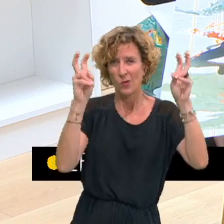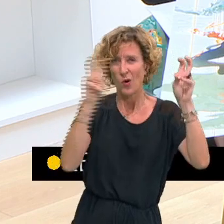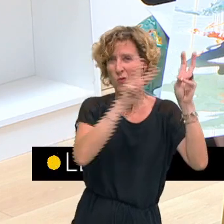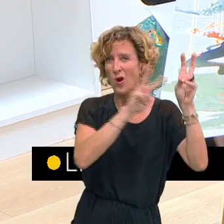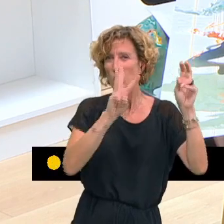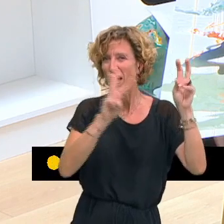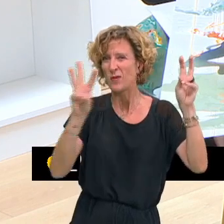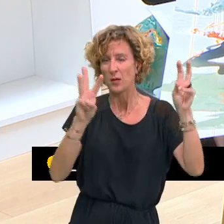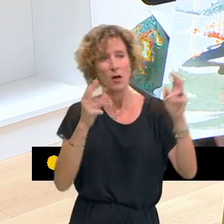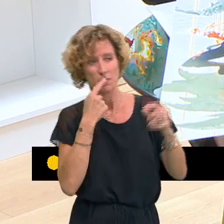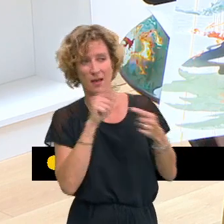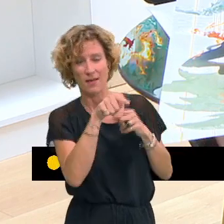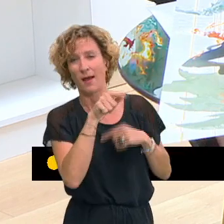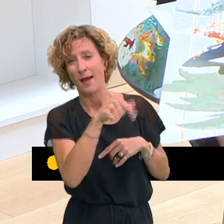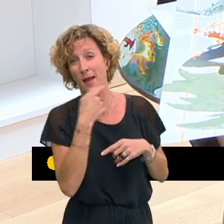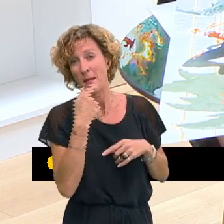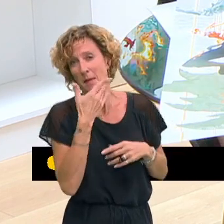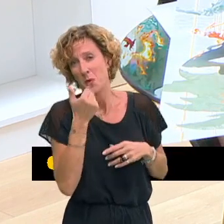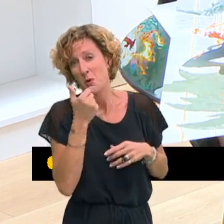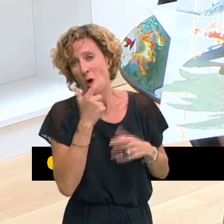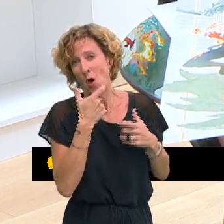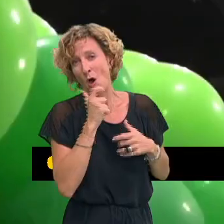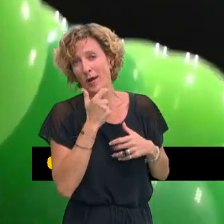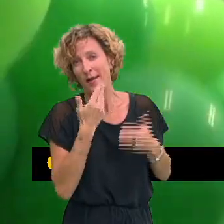Wide Webtoon. Je préfère parce que c'est elle qui parle mieux anglais.